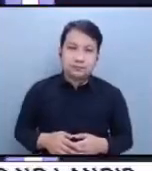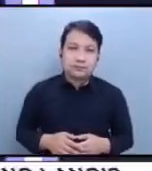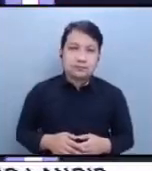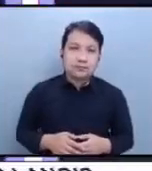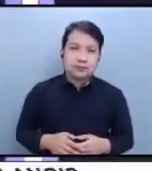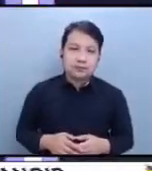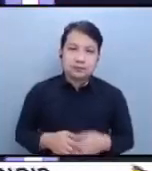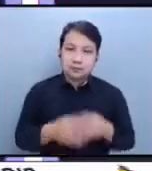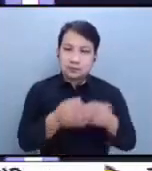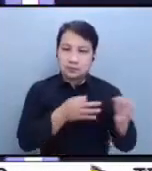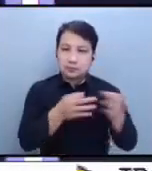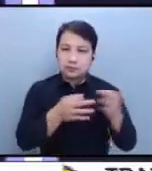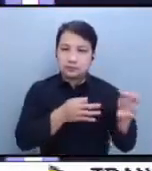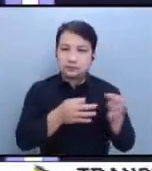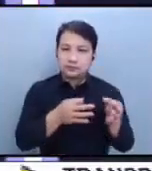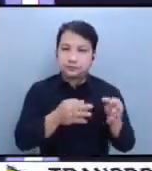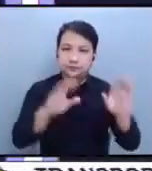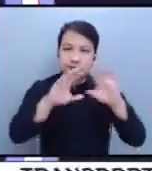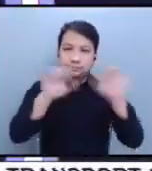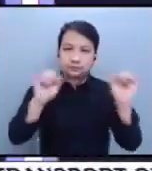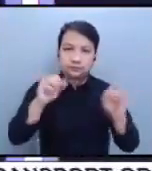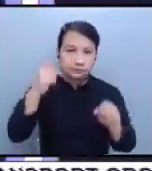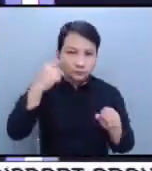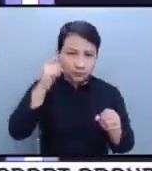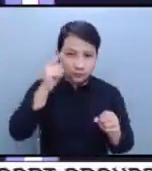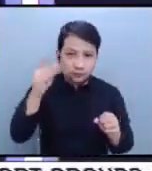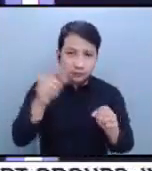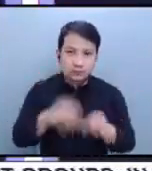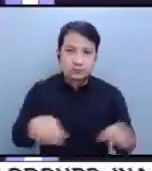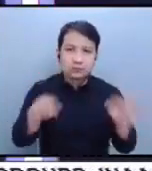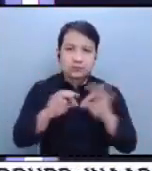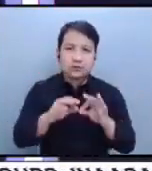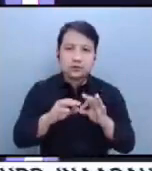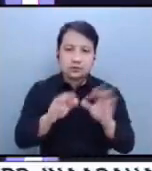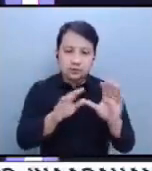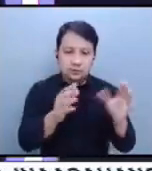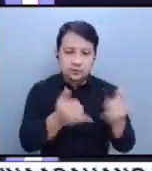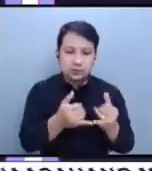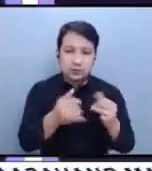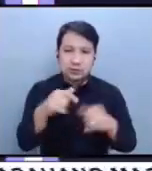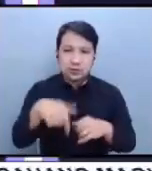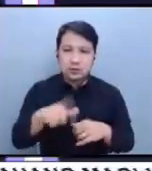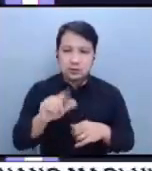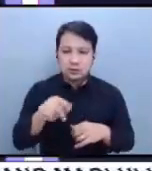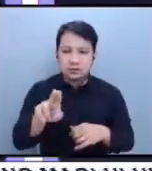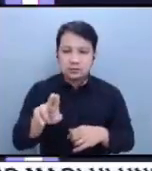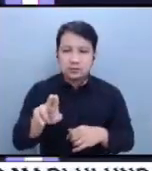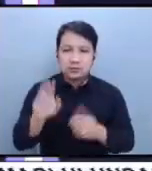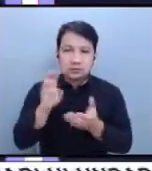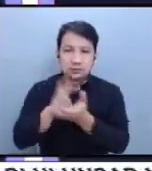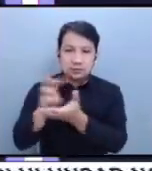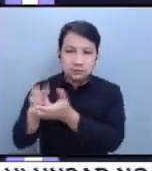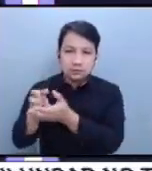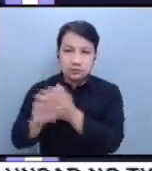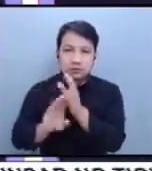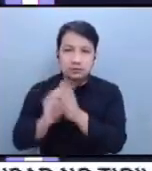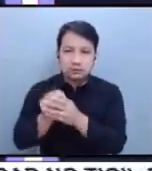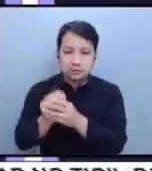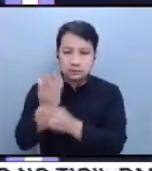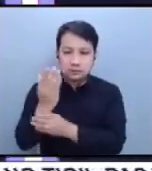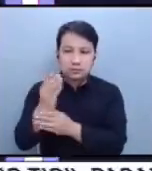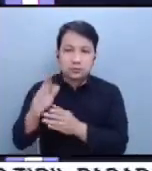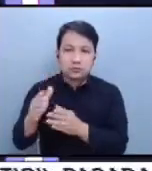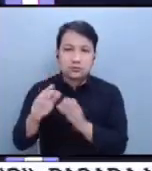Pinaliwanag ni Presidential Candidate Ping Lacson ang kahalagahan ng mga barangay, LGU at mga syudad sa pag-unlad ng isang lugar. Habang